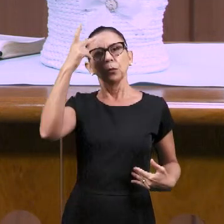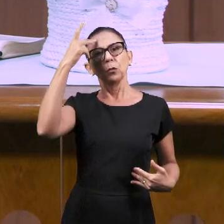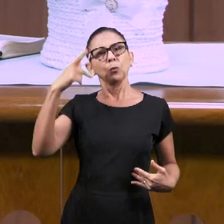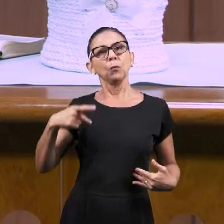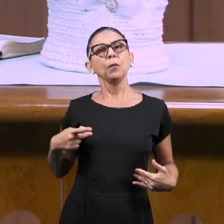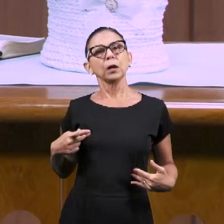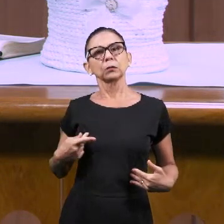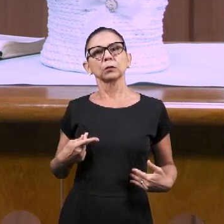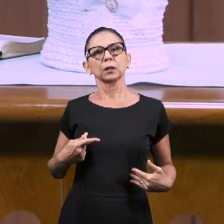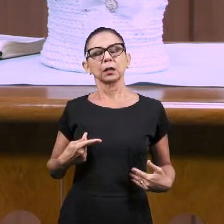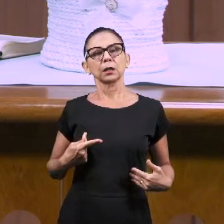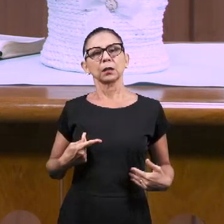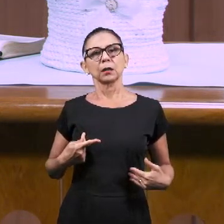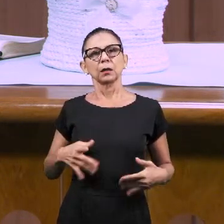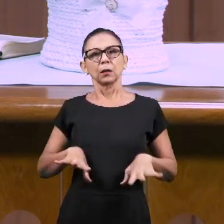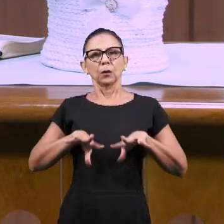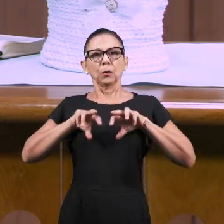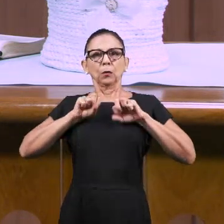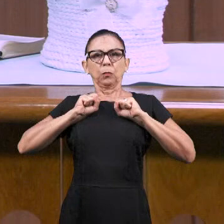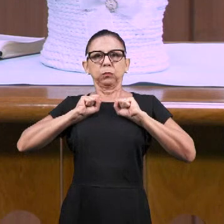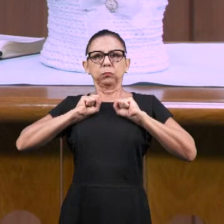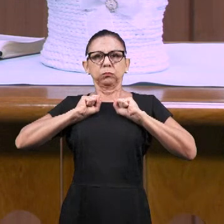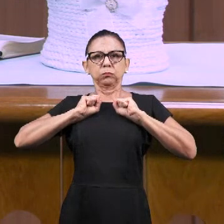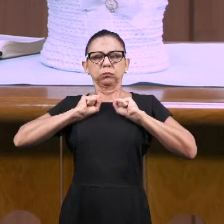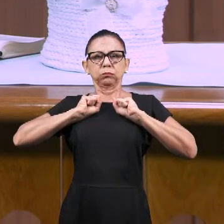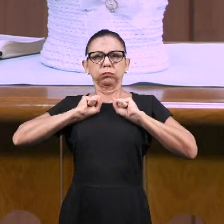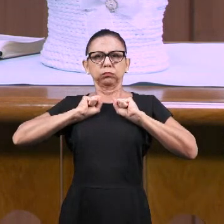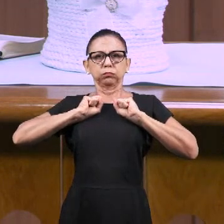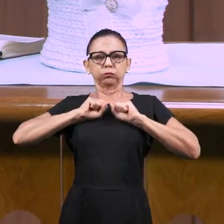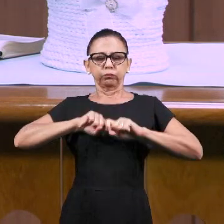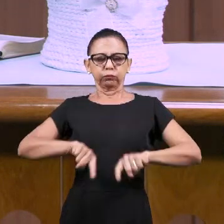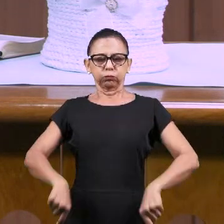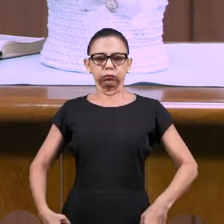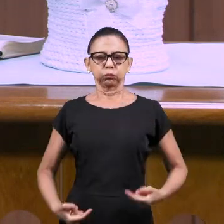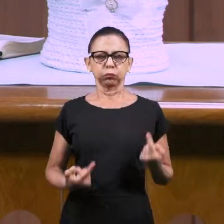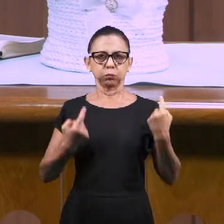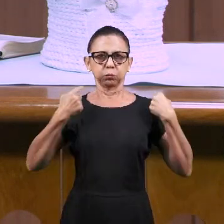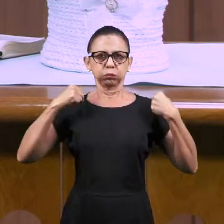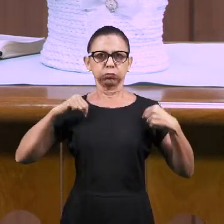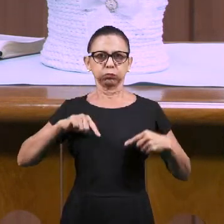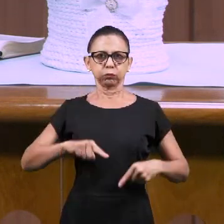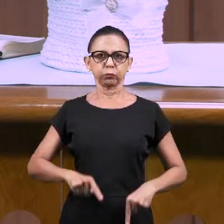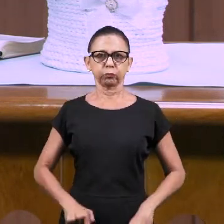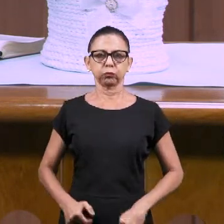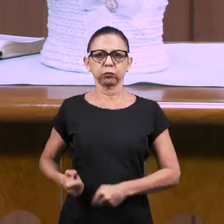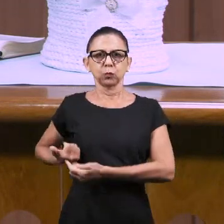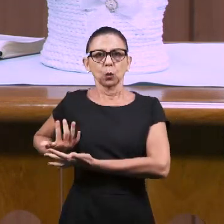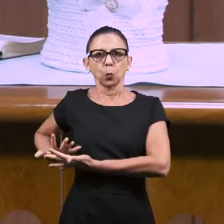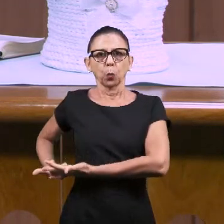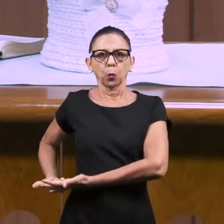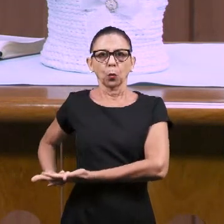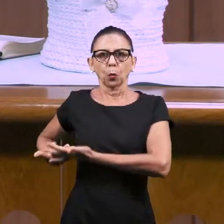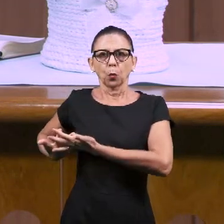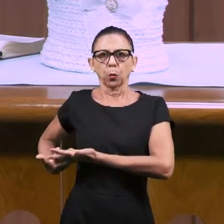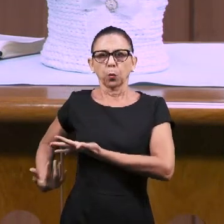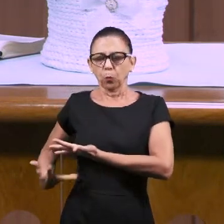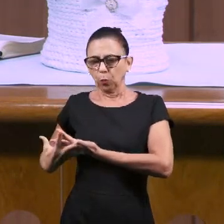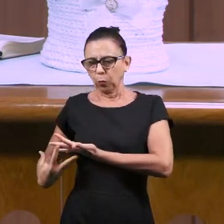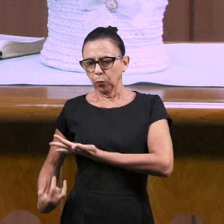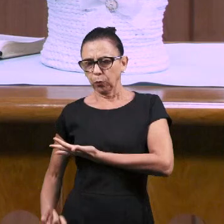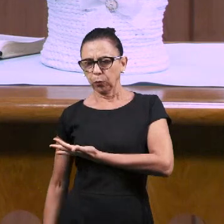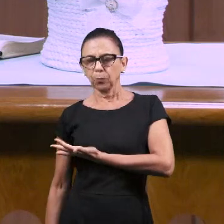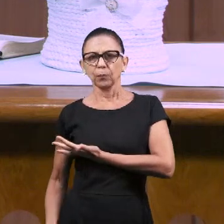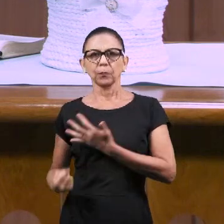du sang dans le corps humain. Il nourrit et purifie. Le Saint-Esprit, c'est la même chose. Le versement